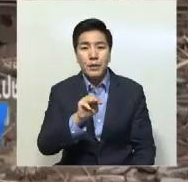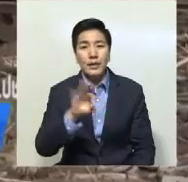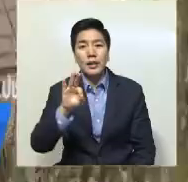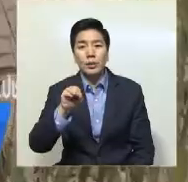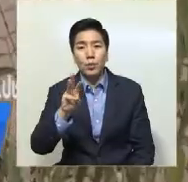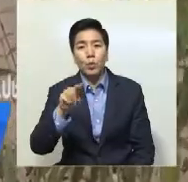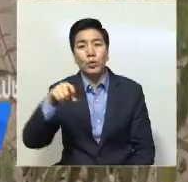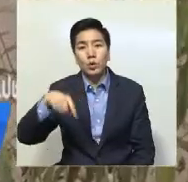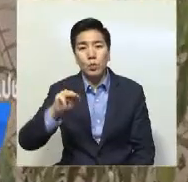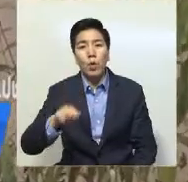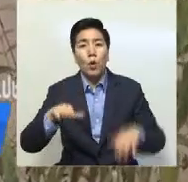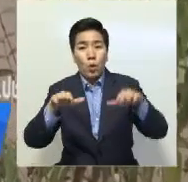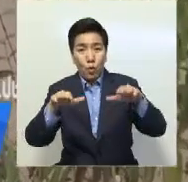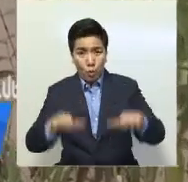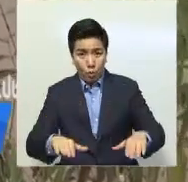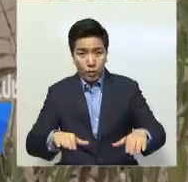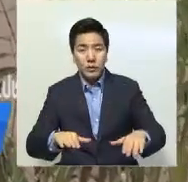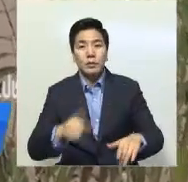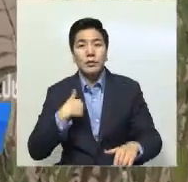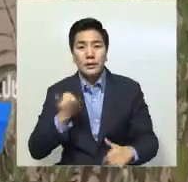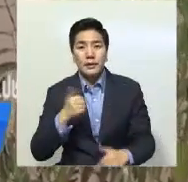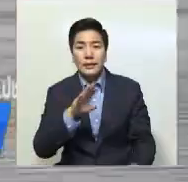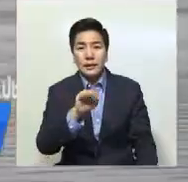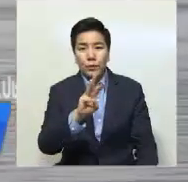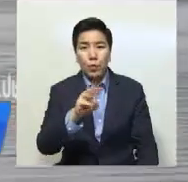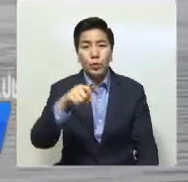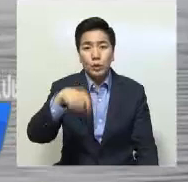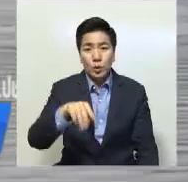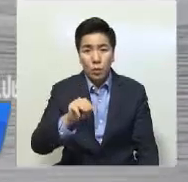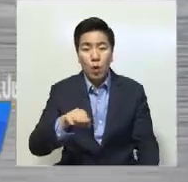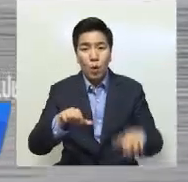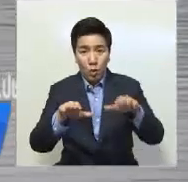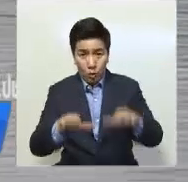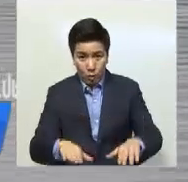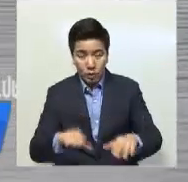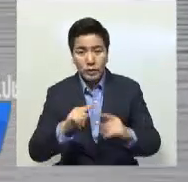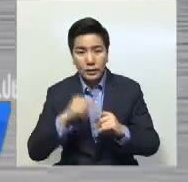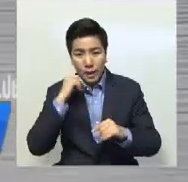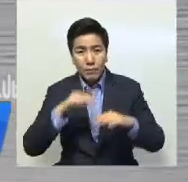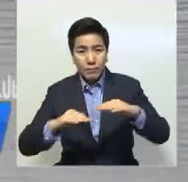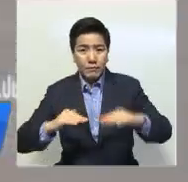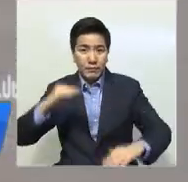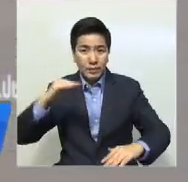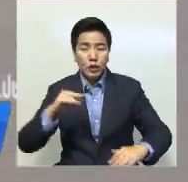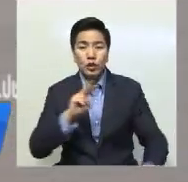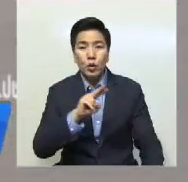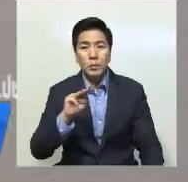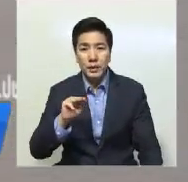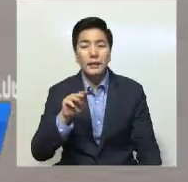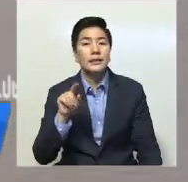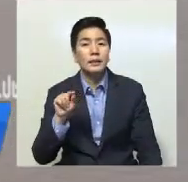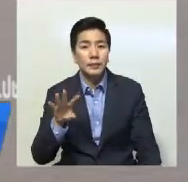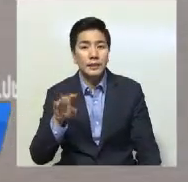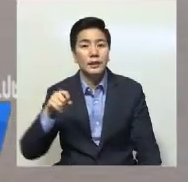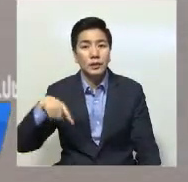เซนติเมตรถือว่าลดลงจากเมื่อวานนี้นะคะ46เซนติเมตรด้วยกันแล้วก็ระดับน้ำยังต่ำกว่าตลิ่ง2เมตร24เซน